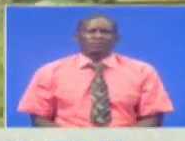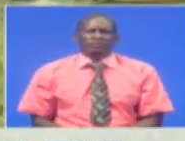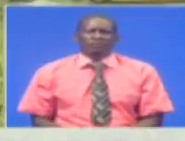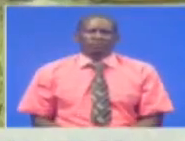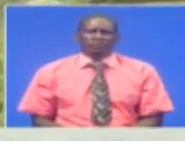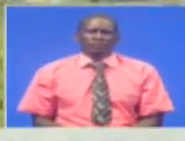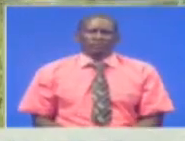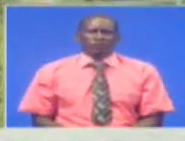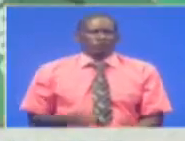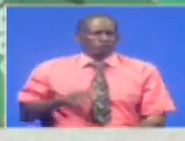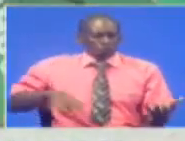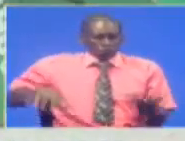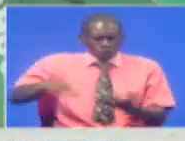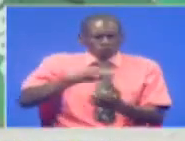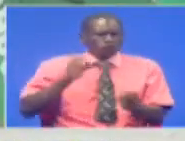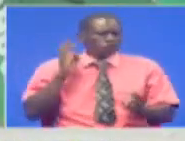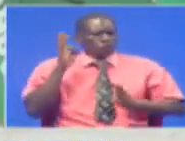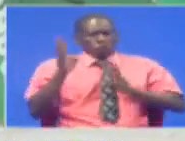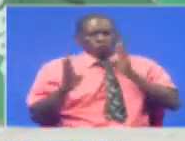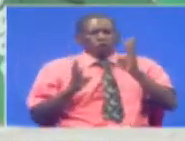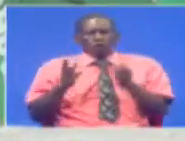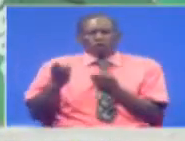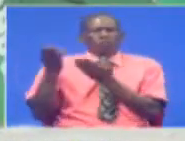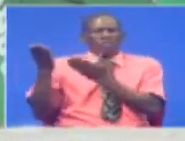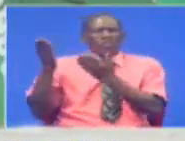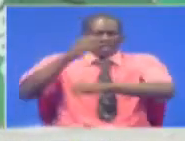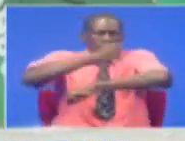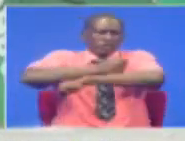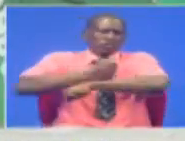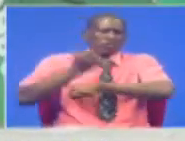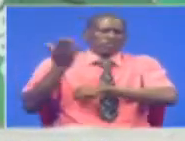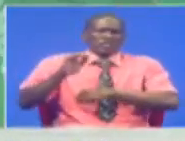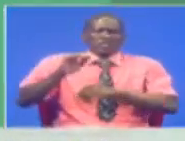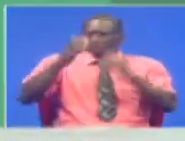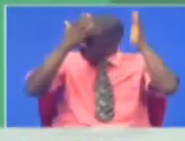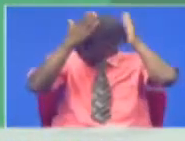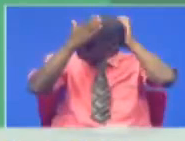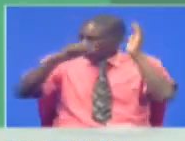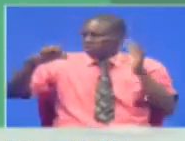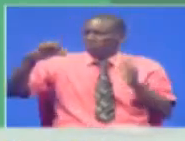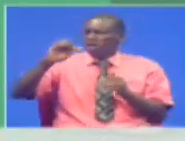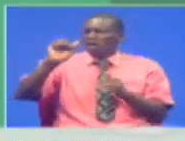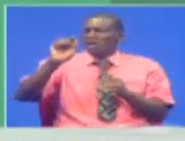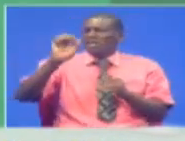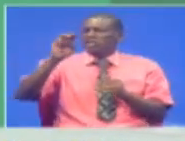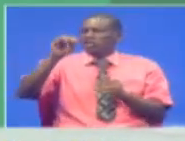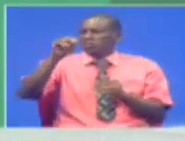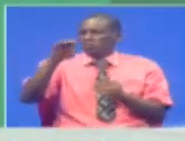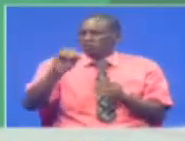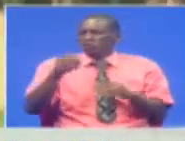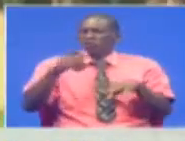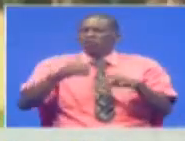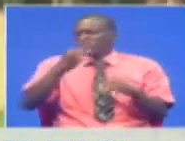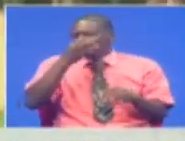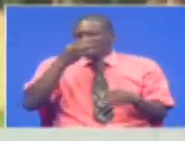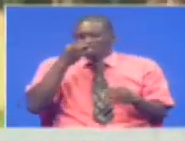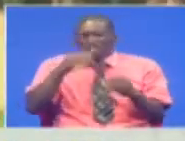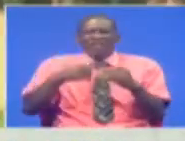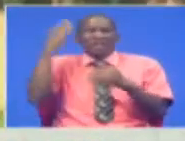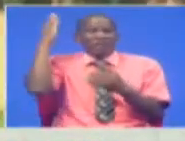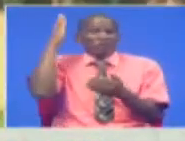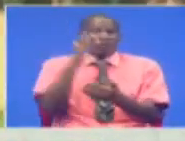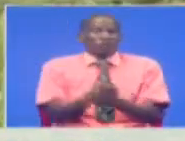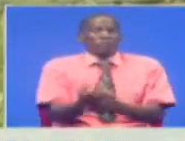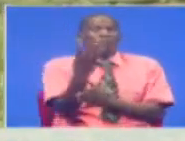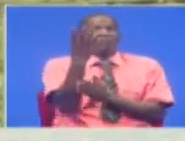Hali ya wasiwasi ilitanda katika shule hii ya wasichana ya Bishop Gatimu Ngandu katika Kaunti ya Nyeri baada ya kubainika kuwa wanafunzi